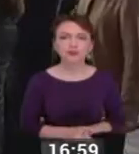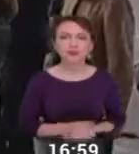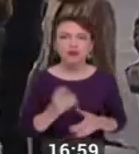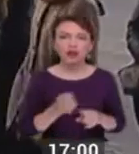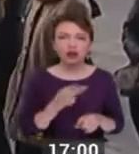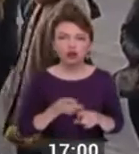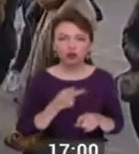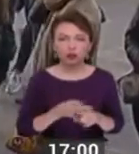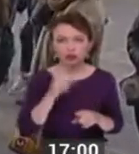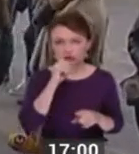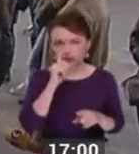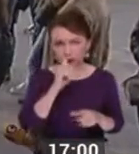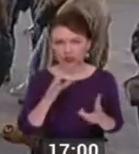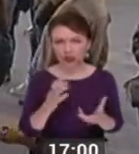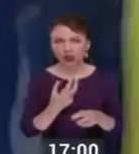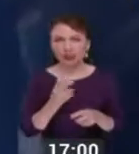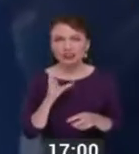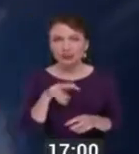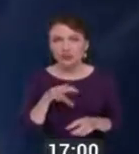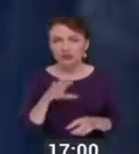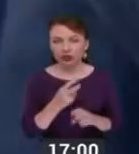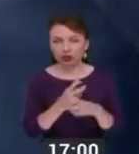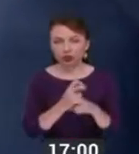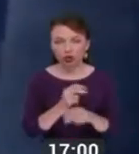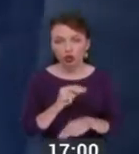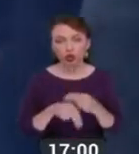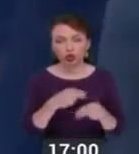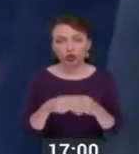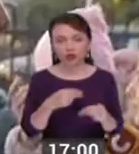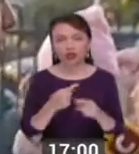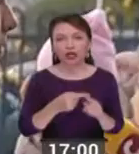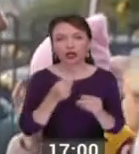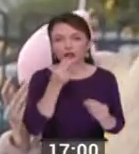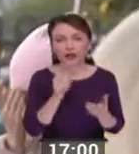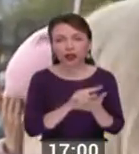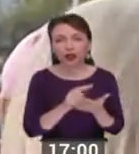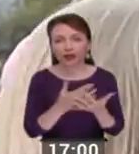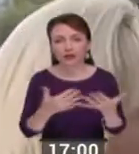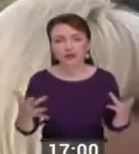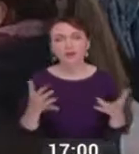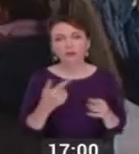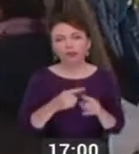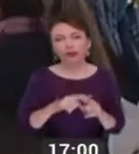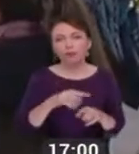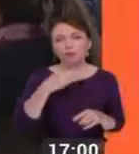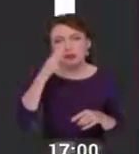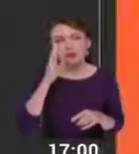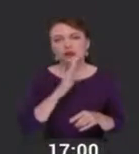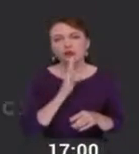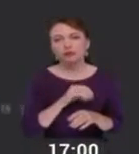Картопля із помийниці зі сливовими кісточками через делікатеси у шкільній їдальні. Батьки вийшли на мітинг під стіни